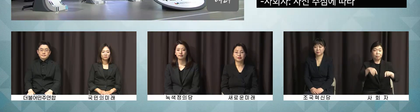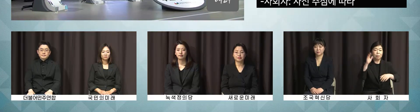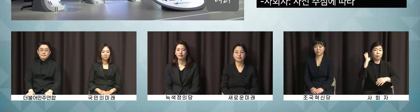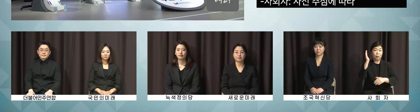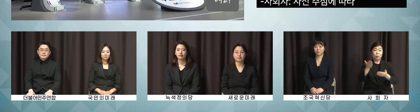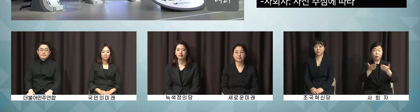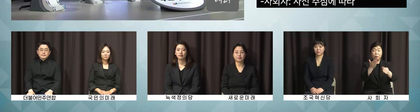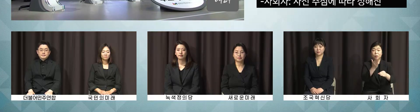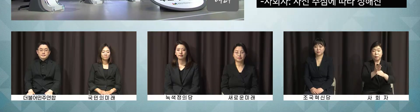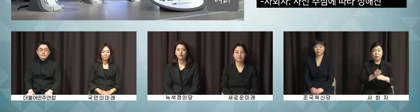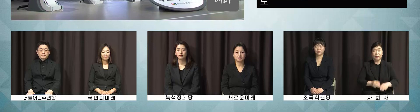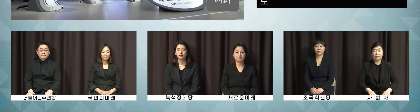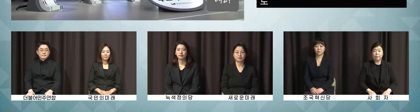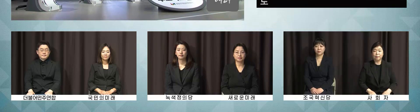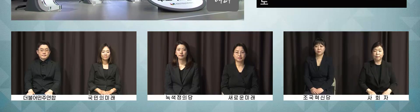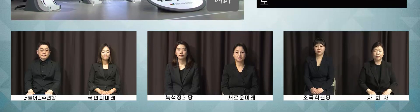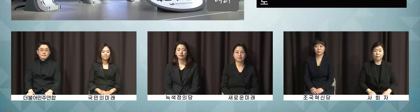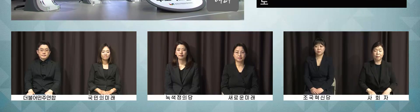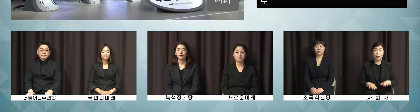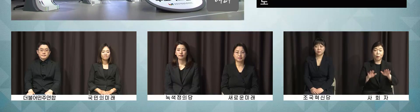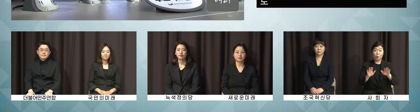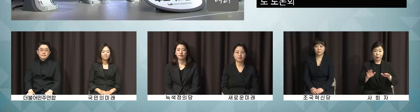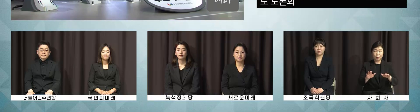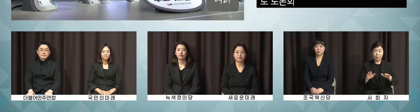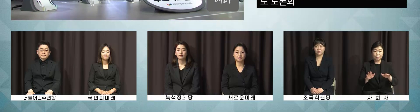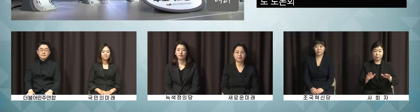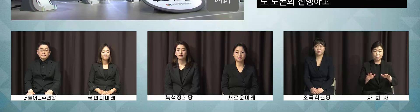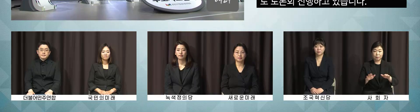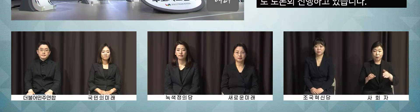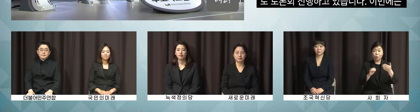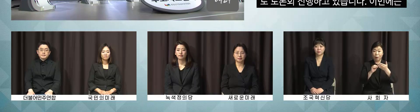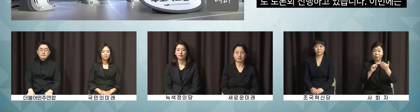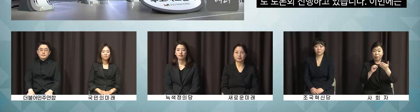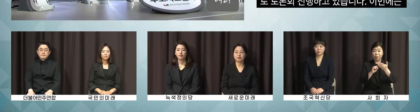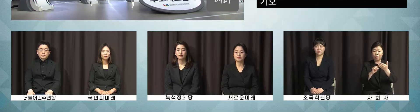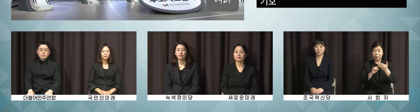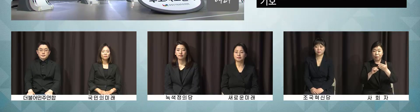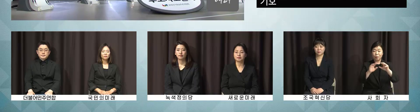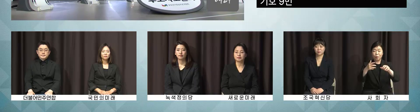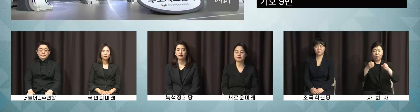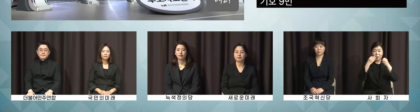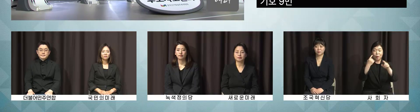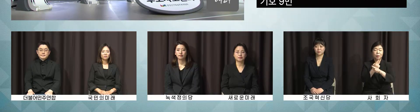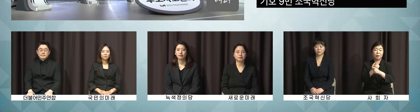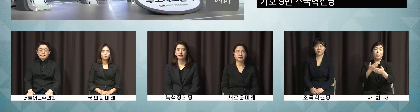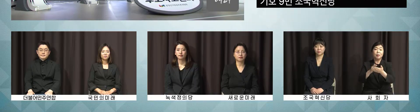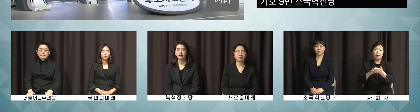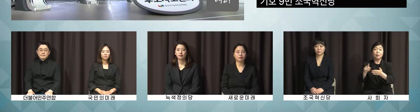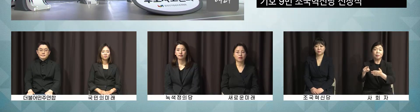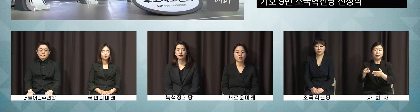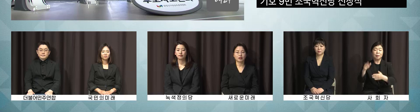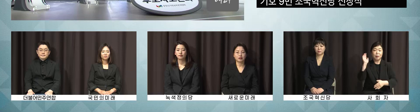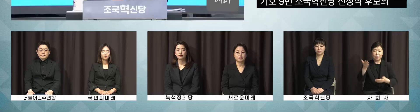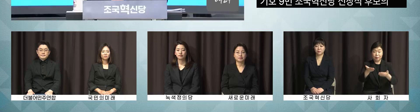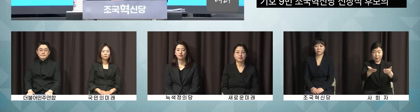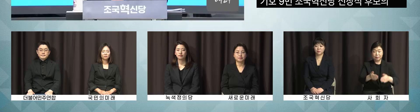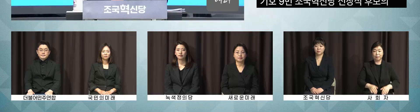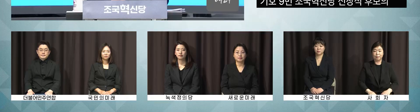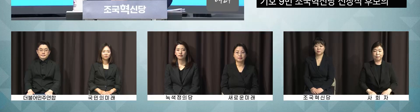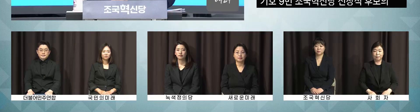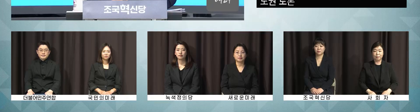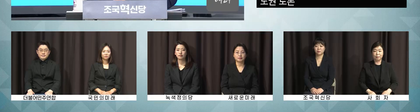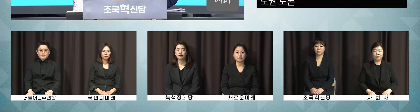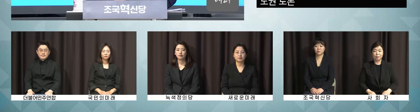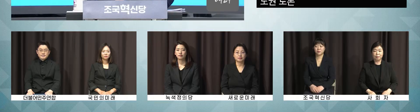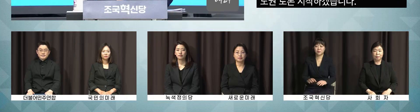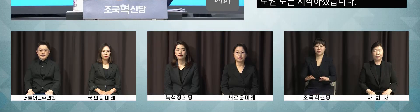토론 진행하고 있습니다. 이번에는 기호 9번 조국혁신당 신장식 후보의 주도권 토론 시작하겠습니다.